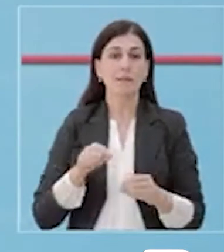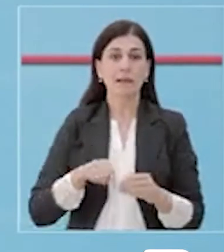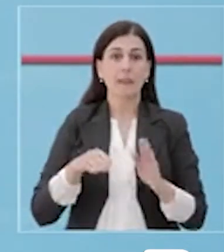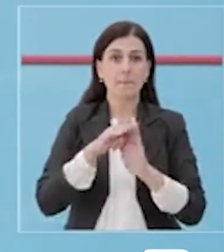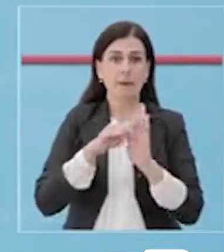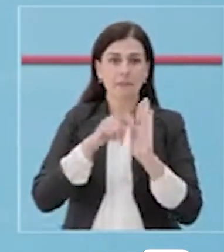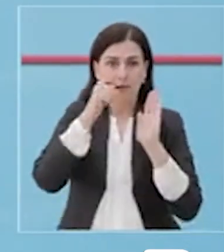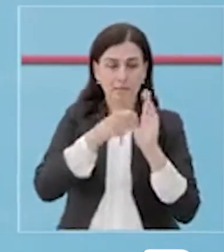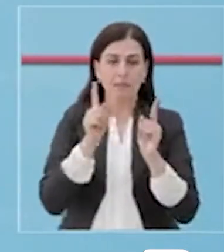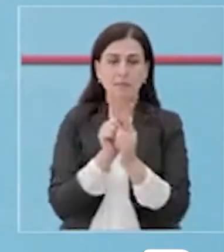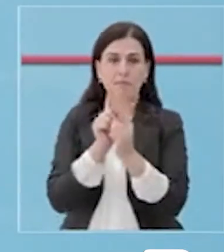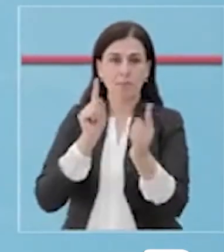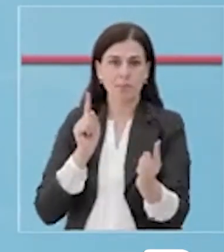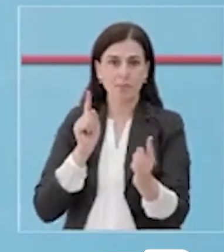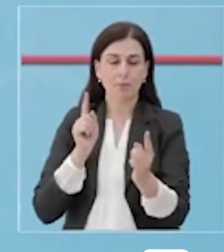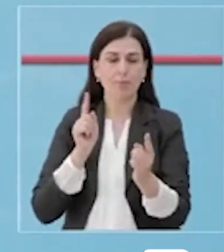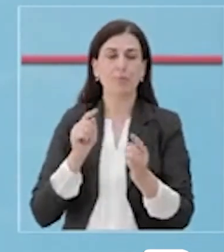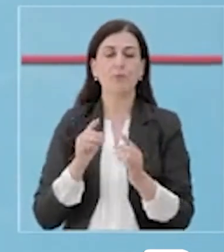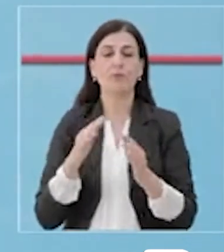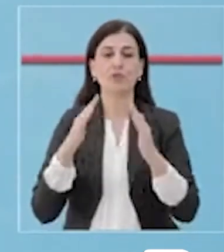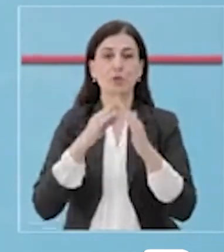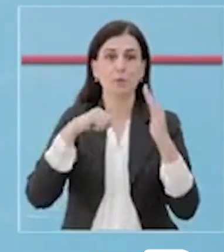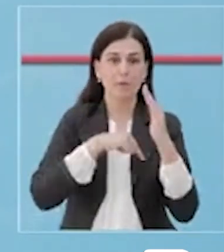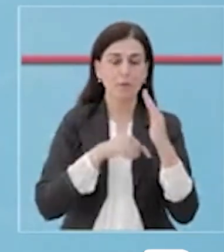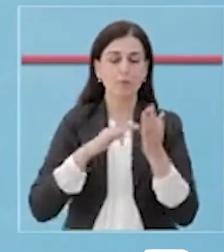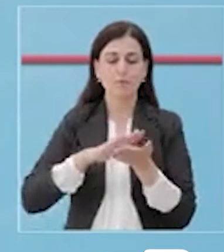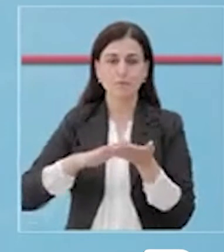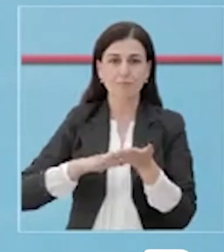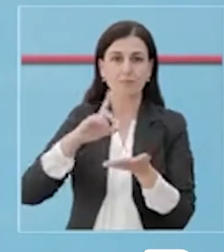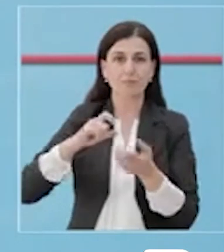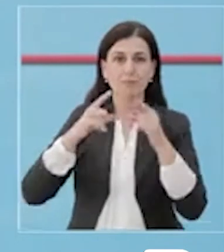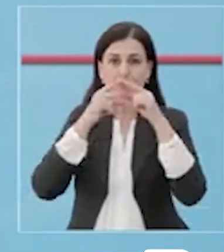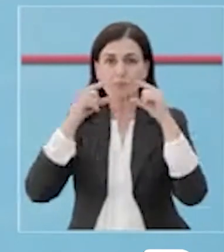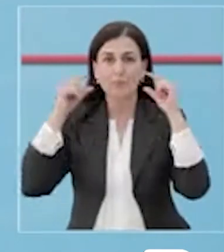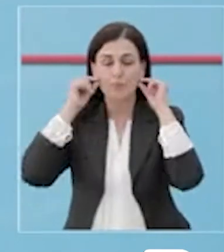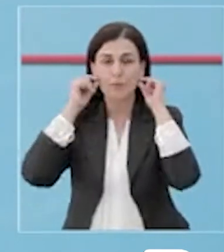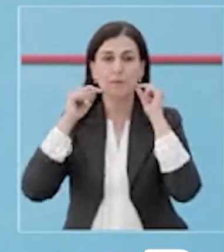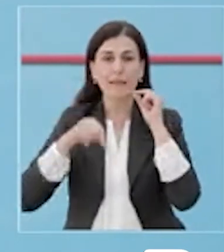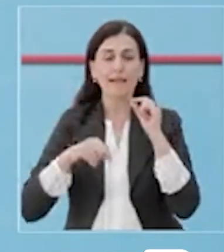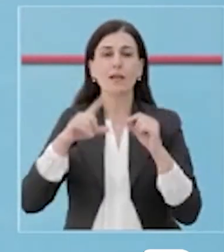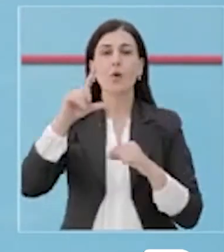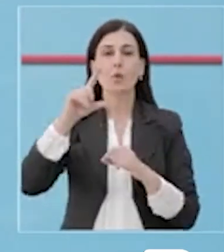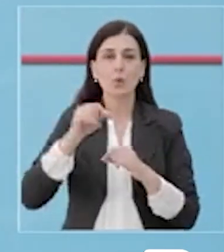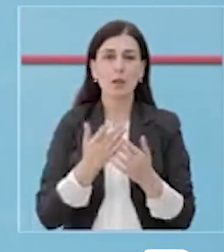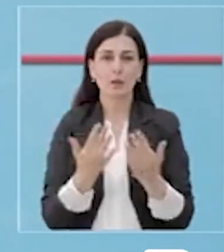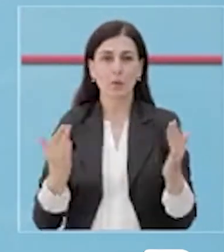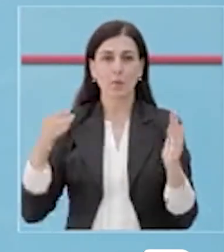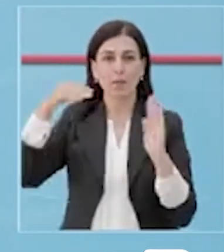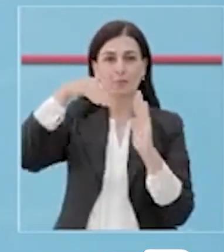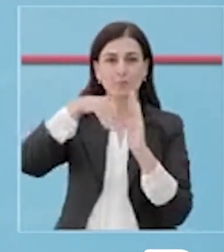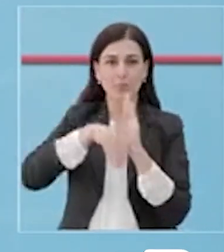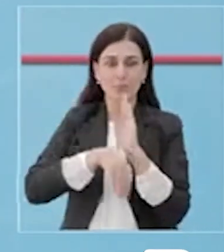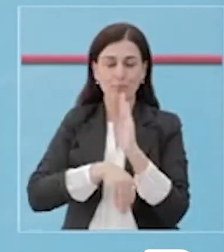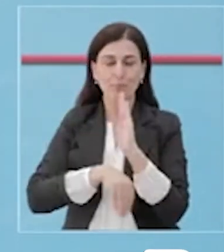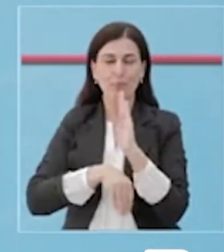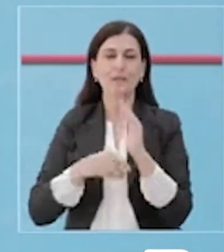fizik, vetizolimi ndërgjegjësuar, masat e higjienës personale dhe ato respiratore patëm peshën kryesore për